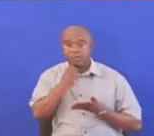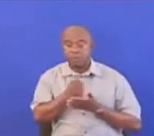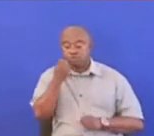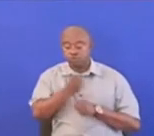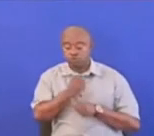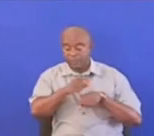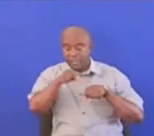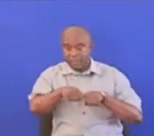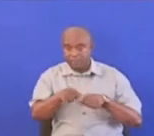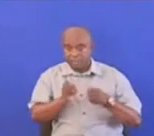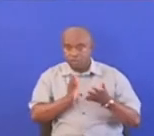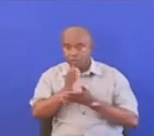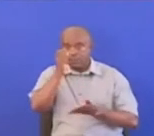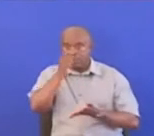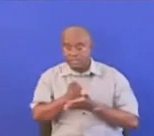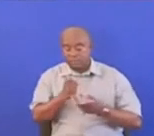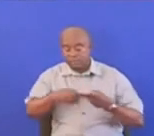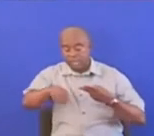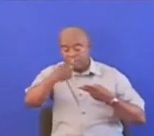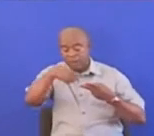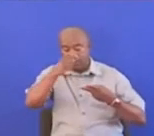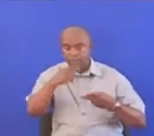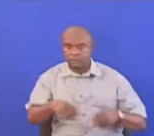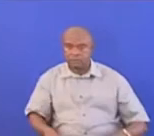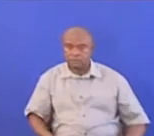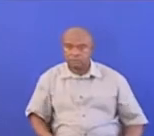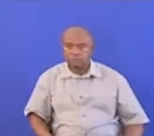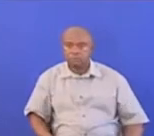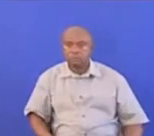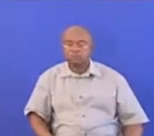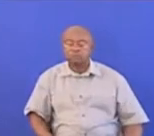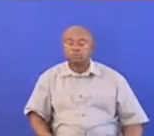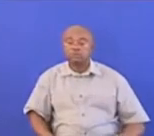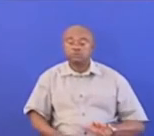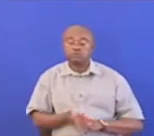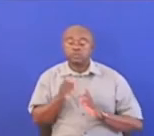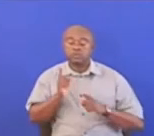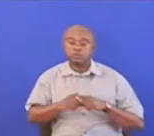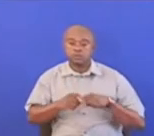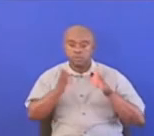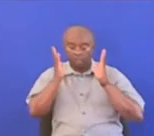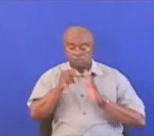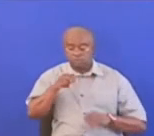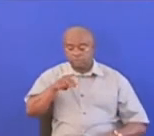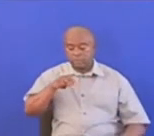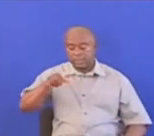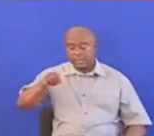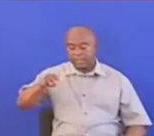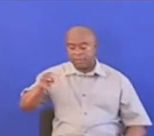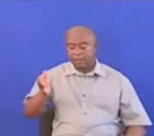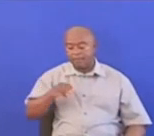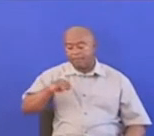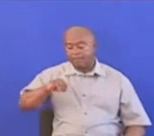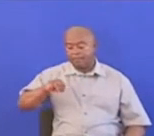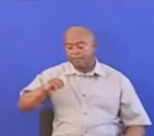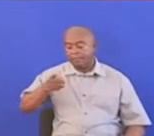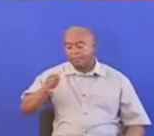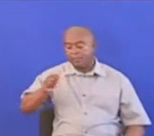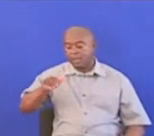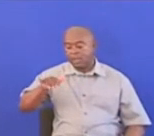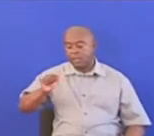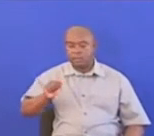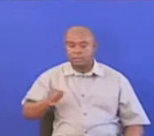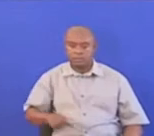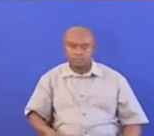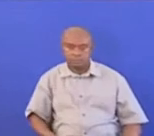tumeyafanya kupitia maazimio. Mheshimiwa bunge, tutaanza na Mheshimiwa Neema William Gaya, atafuatiwa na